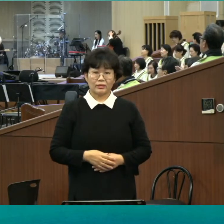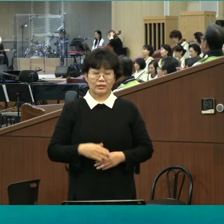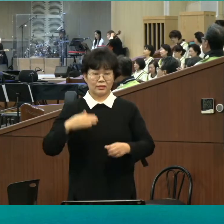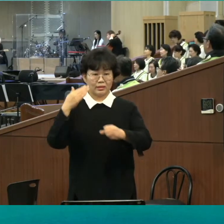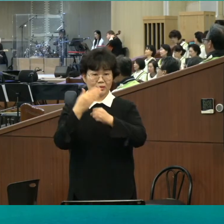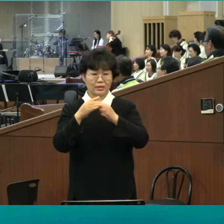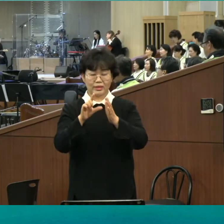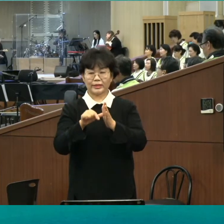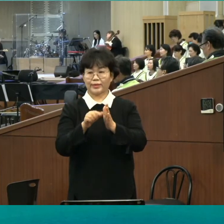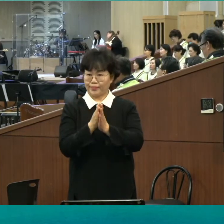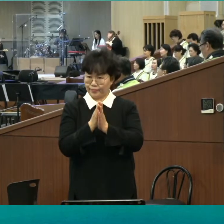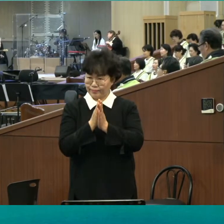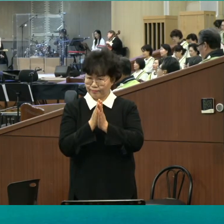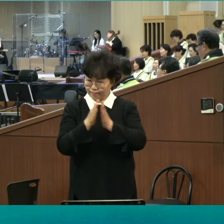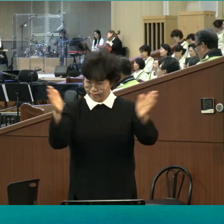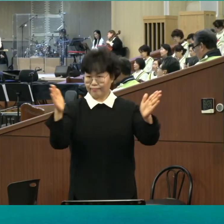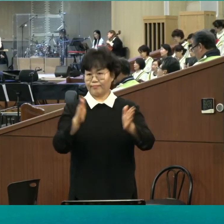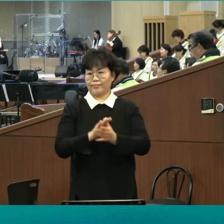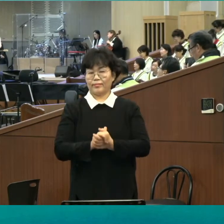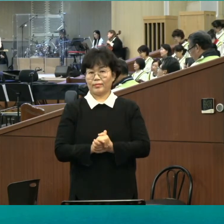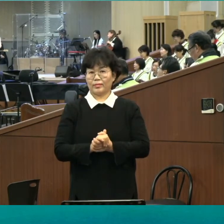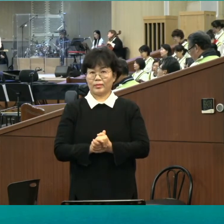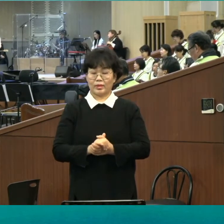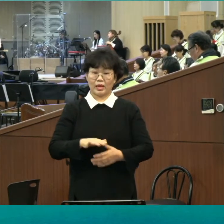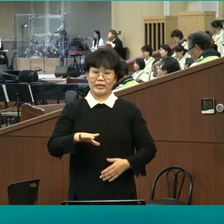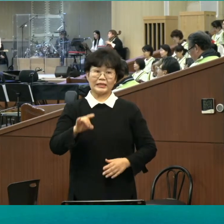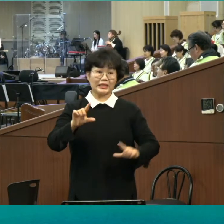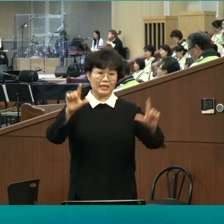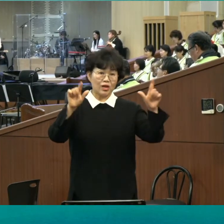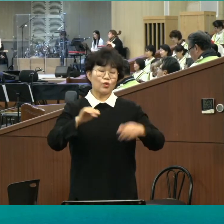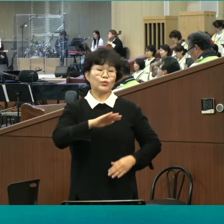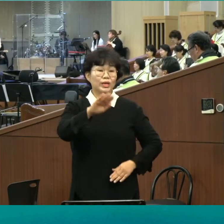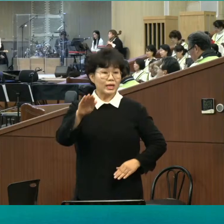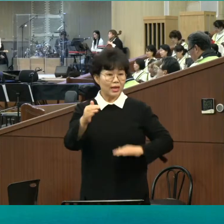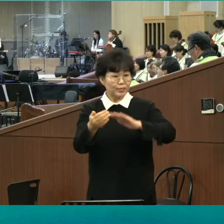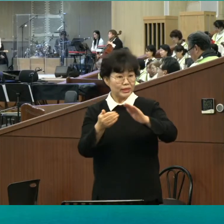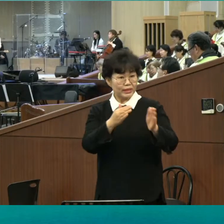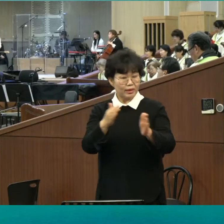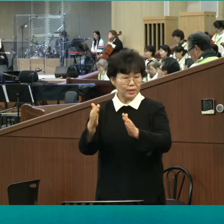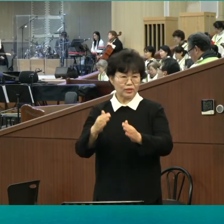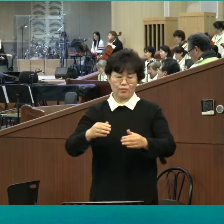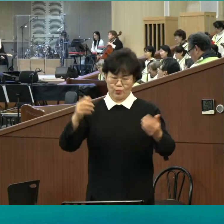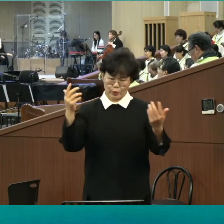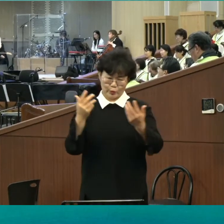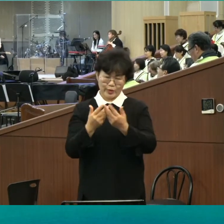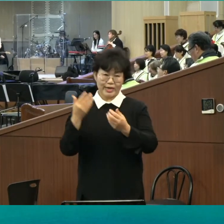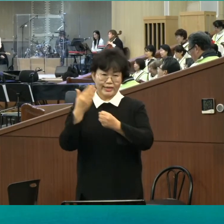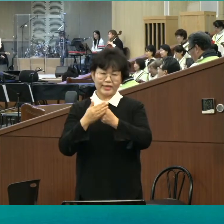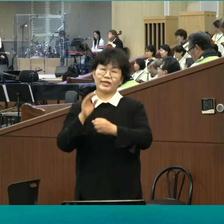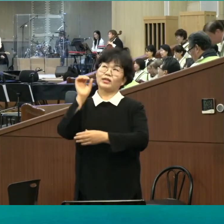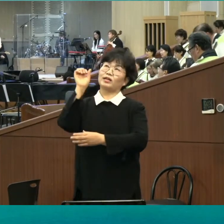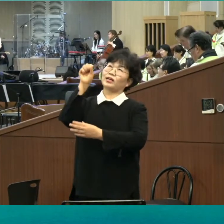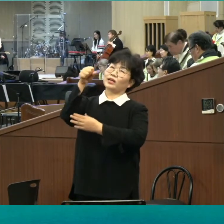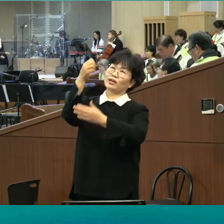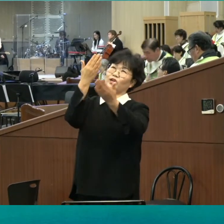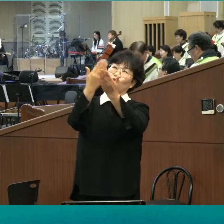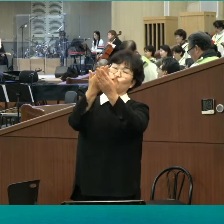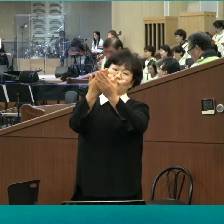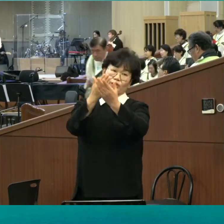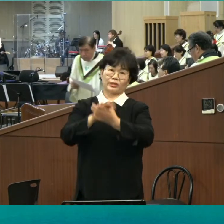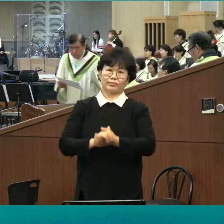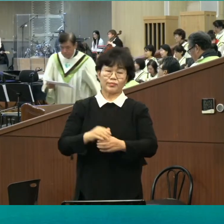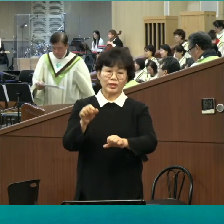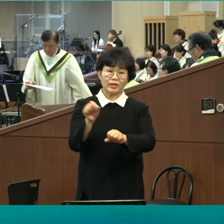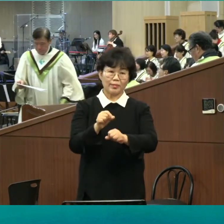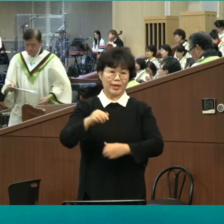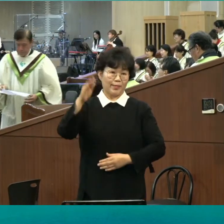시간이 시작되었습니다. 첫날 하나님 우리에게 예비하신 풍성한 은혜를 허락하여 주시옵소서. 특별히